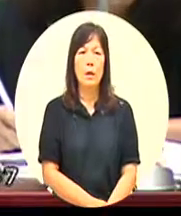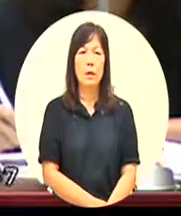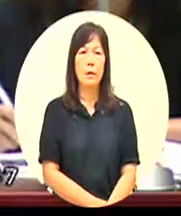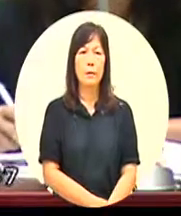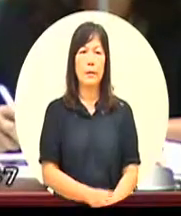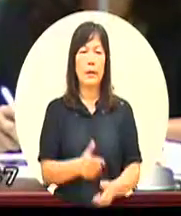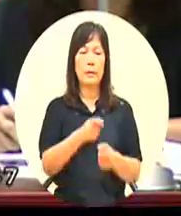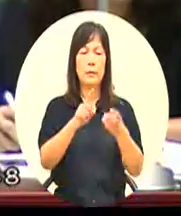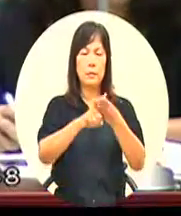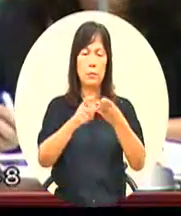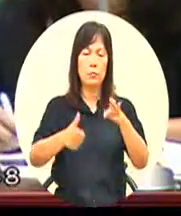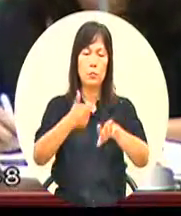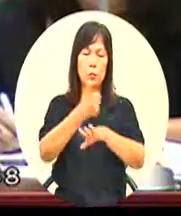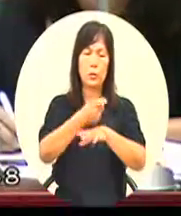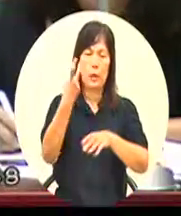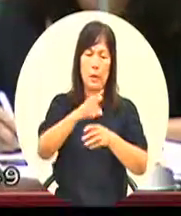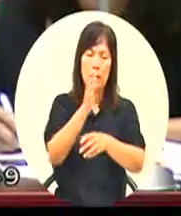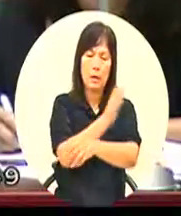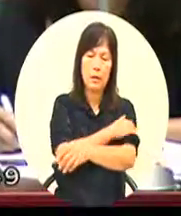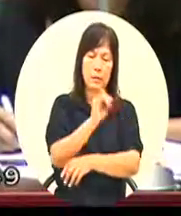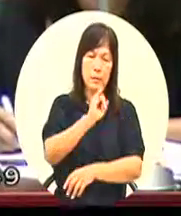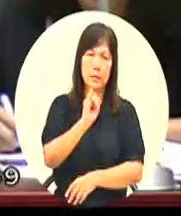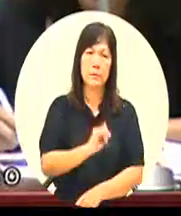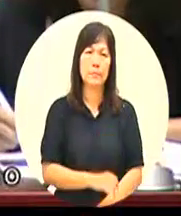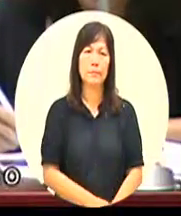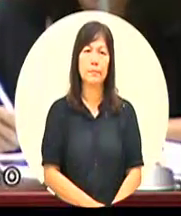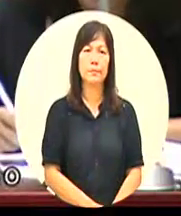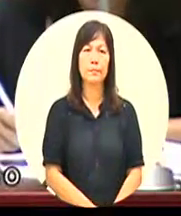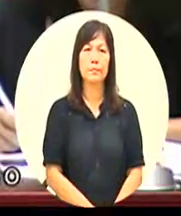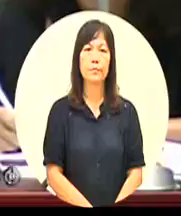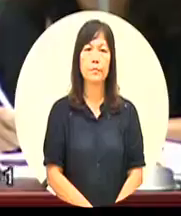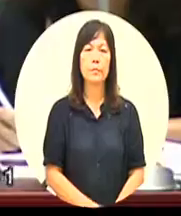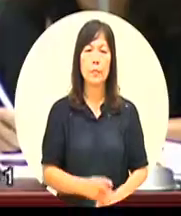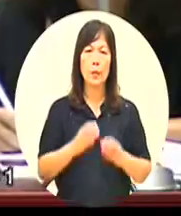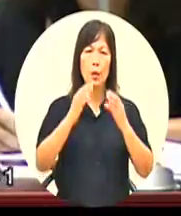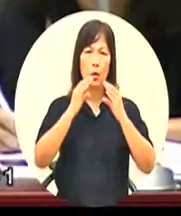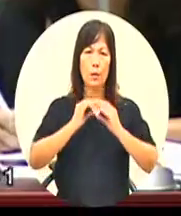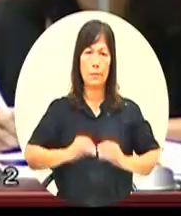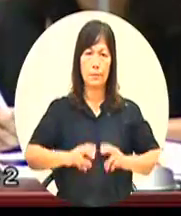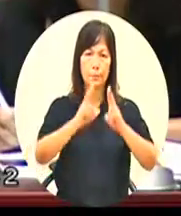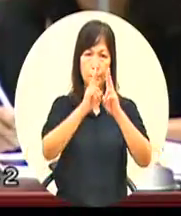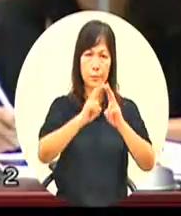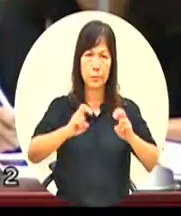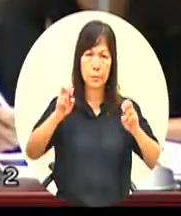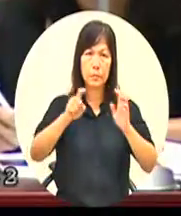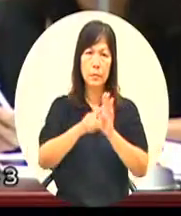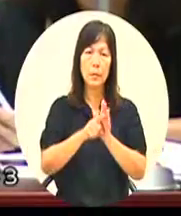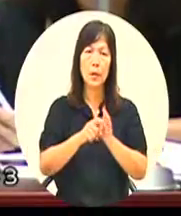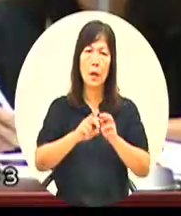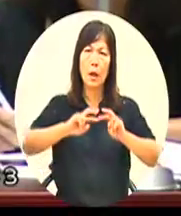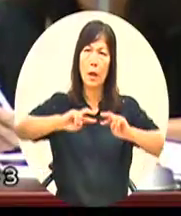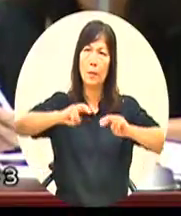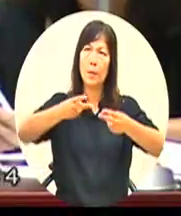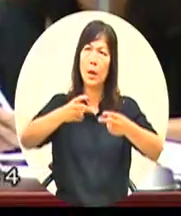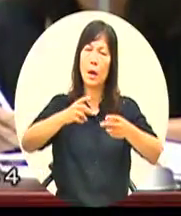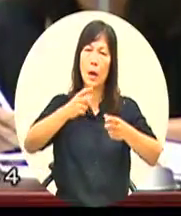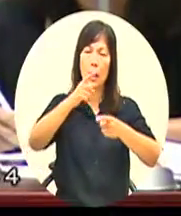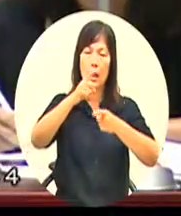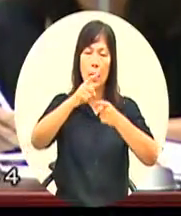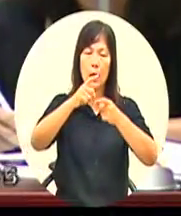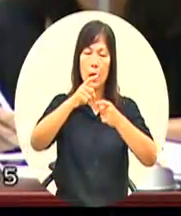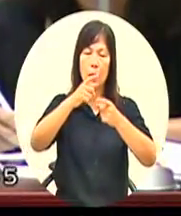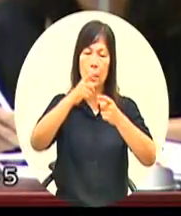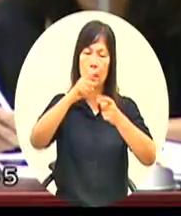谢谢主席，谢谢陈议员哦。孔庙整修完应该是